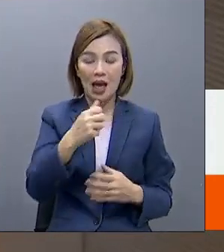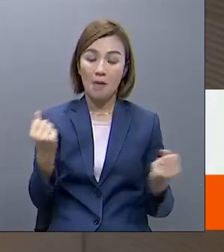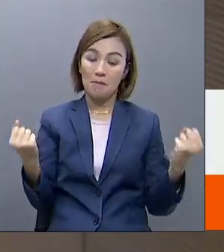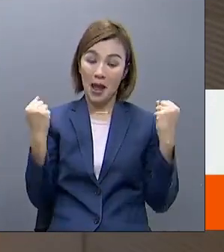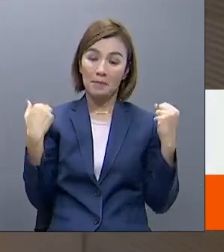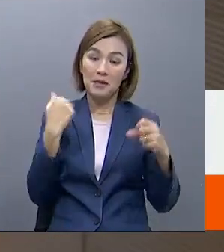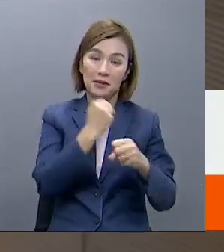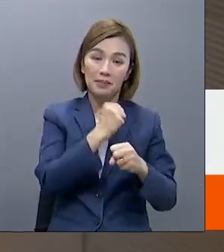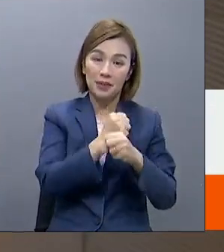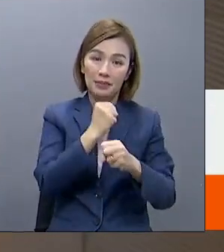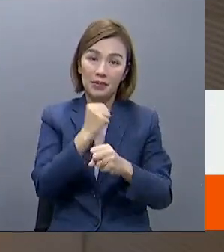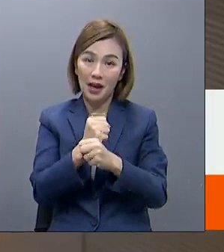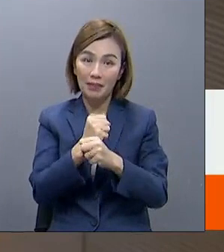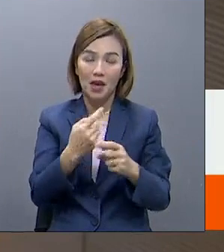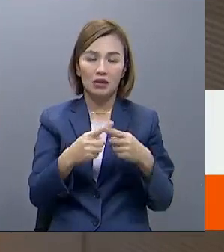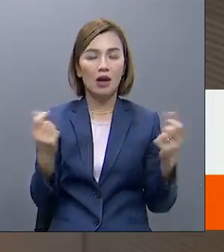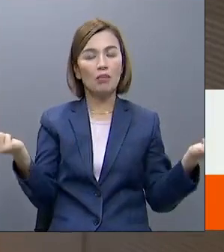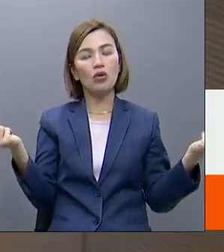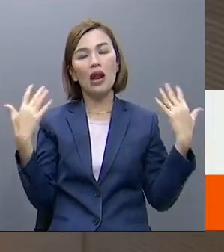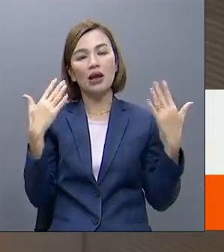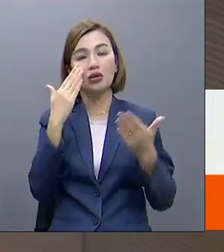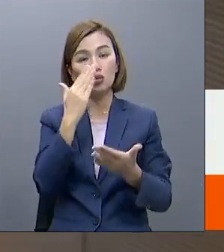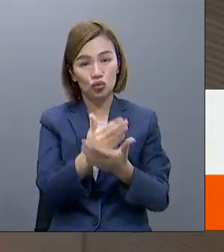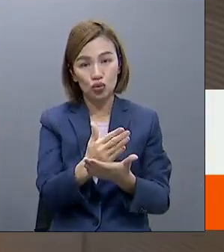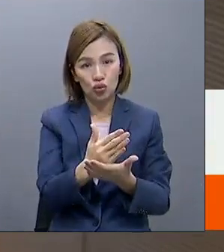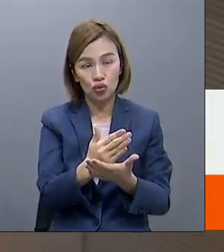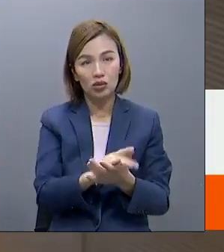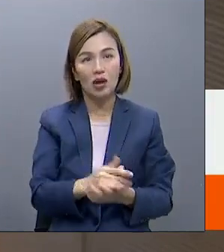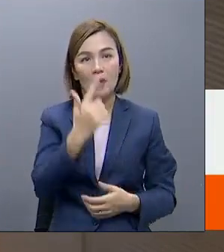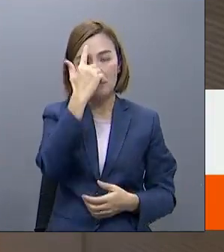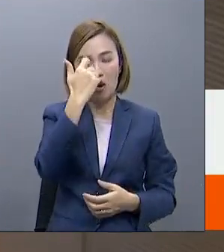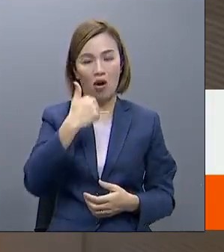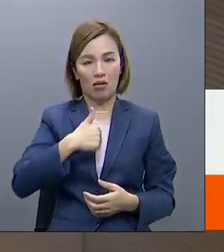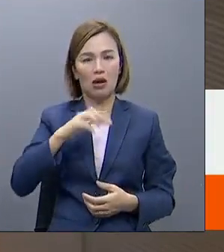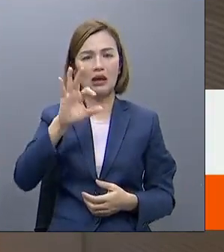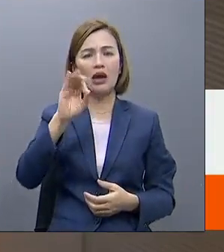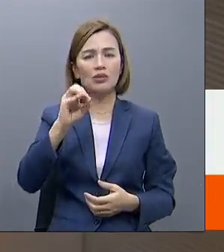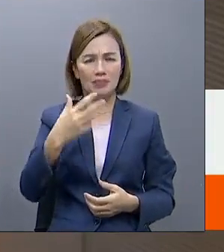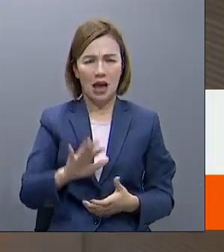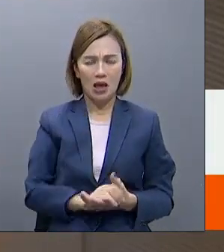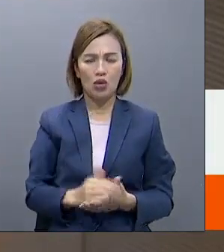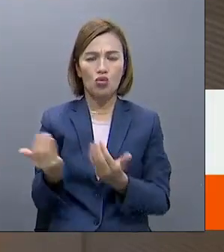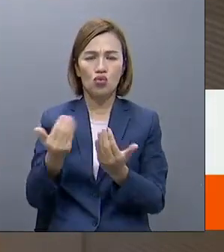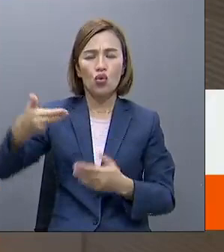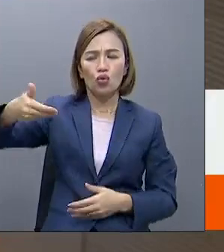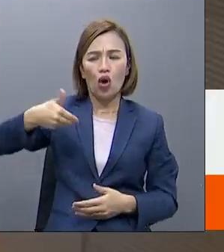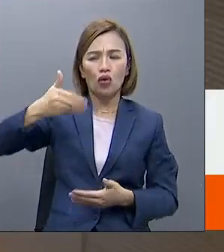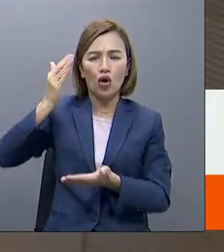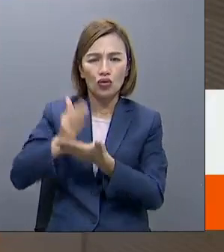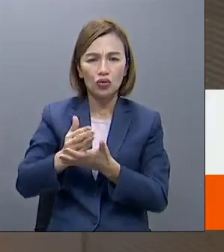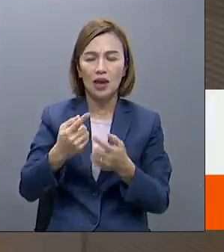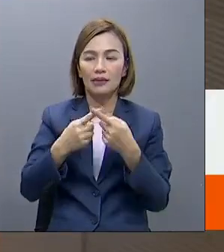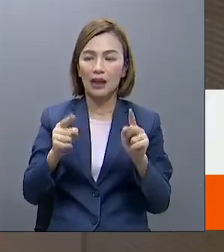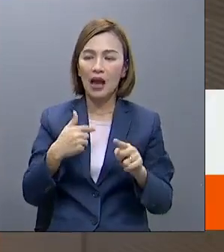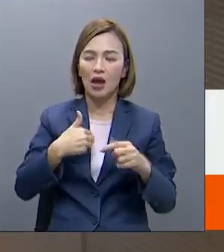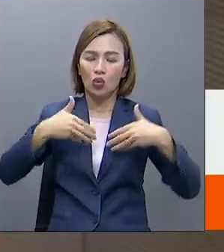แรงก็เราก็ต้องหยุดไปโดยปริยายเพราะว่าเราเลข9แล้วค่ะทุกวันนี้ลูกก็ขอให้เลิกแต่บอกว่ามันเป็น